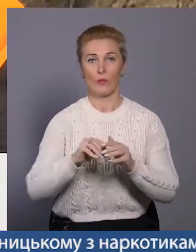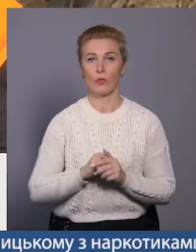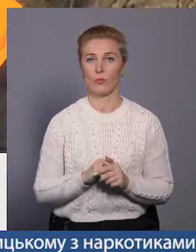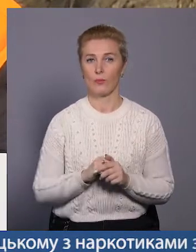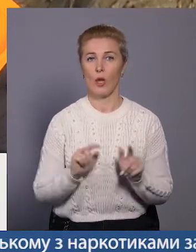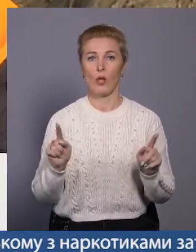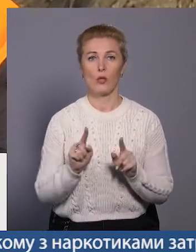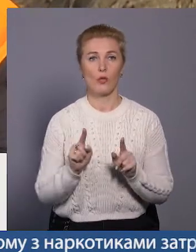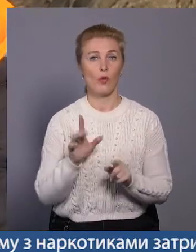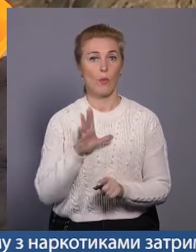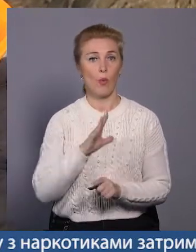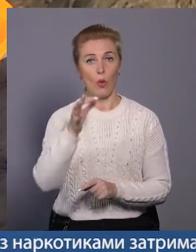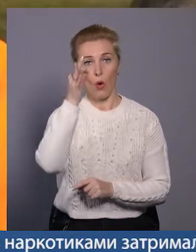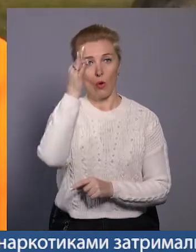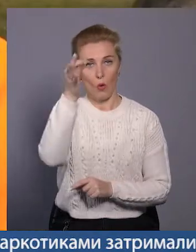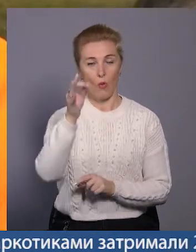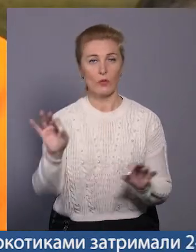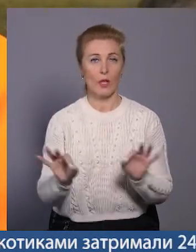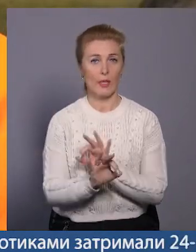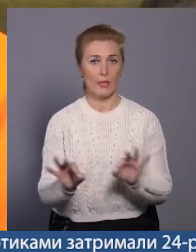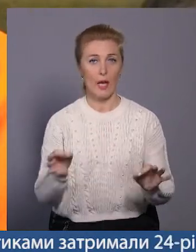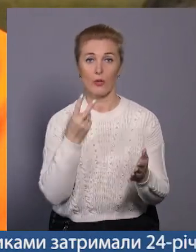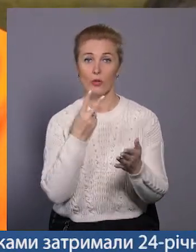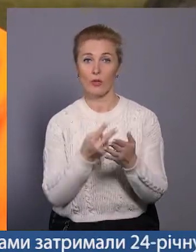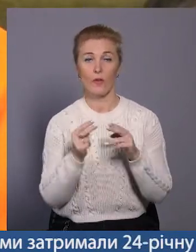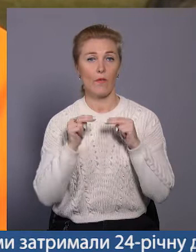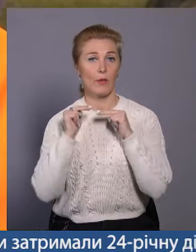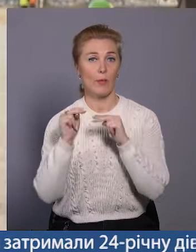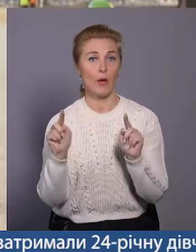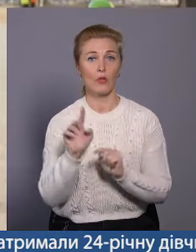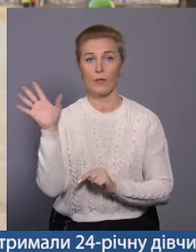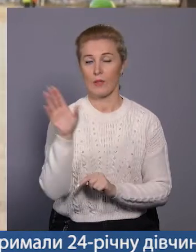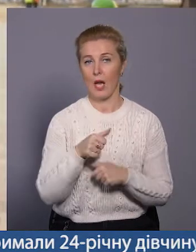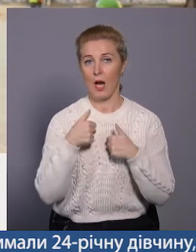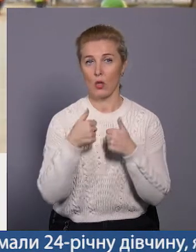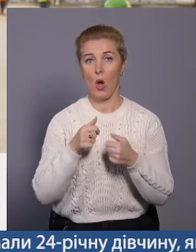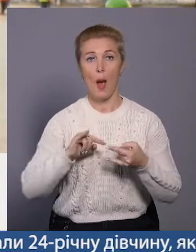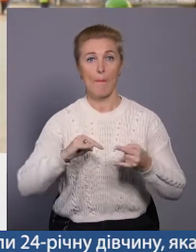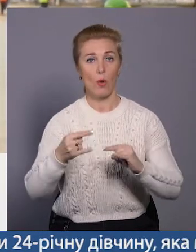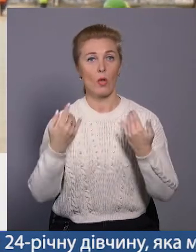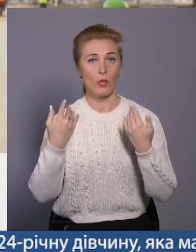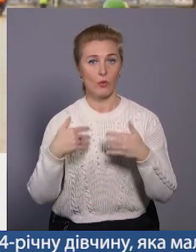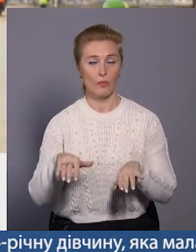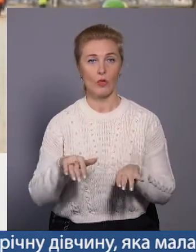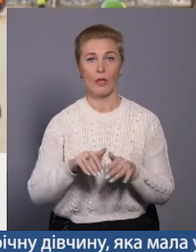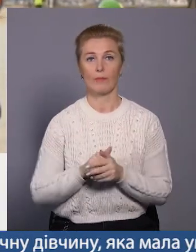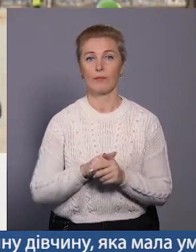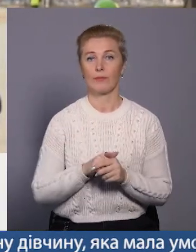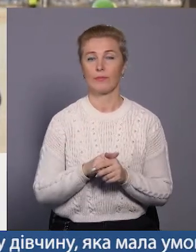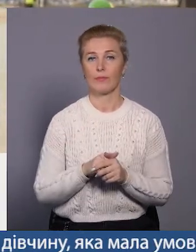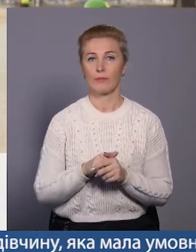було ровненько, ідеально. Дивлюся внимательно, щоб було все хорошо. Прокладено вже 330 погонних метрів,